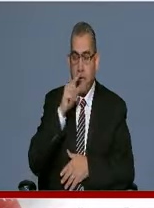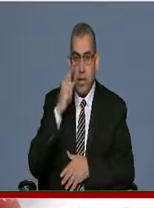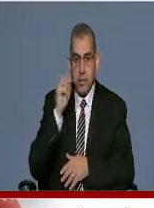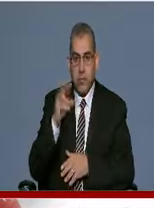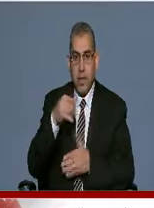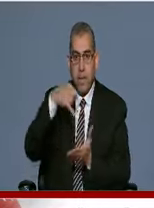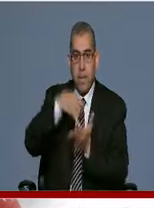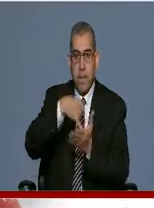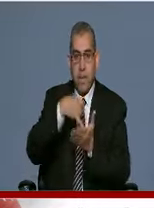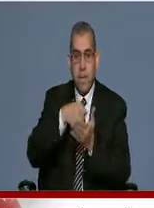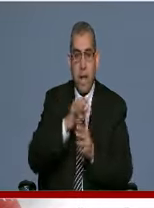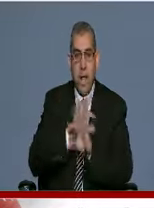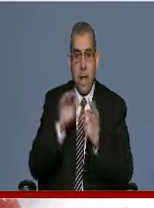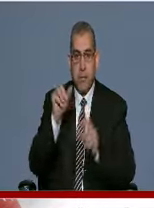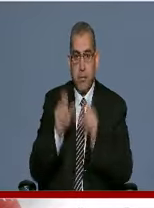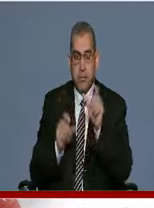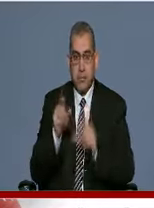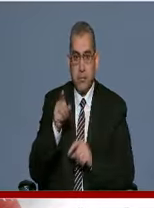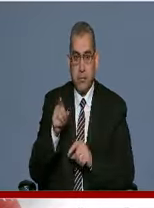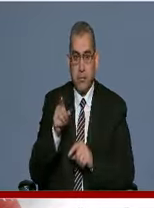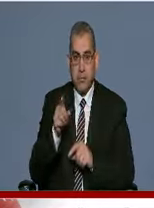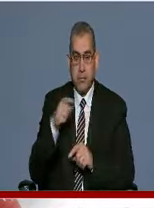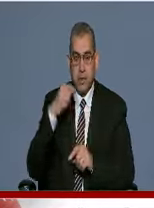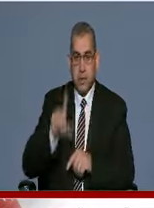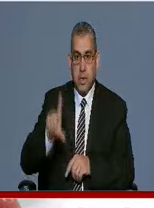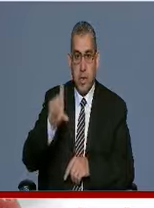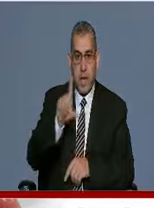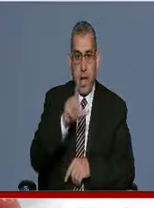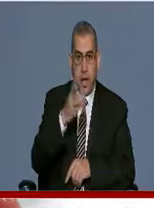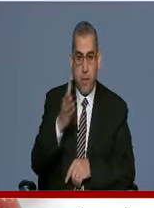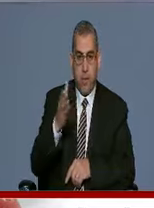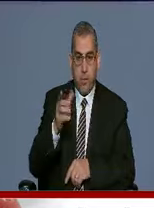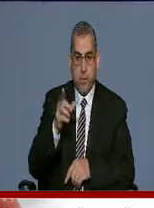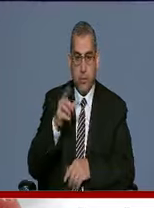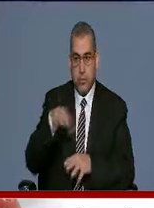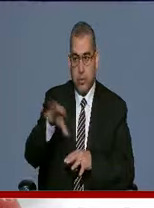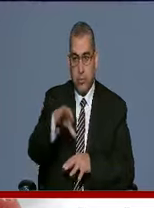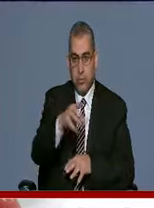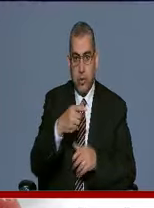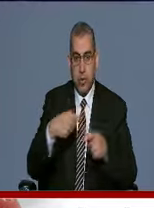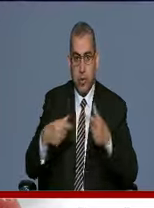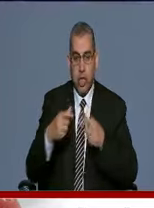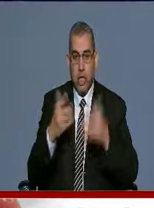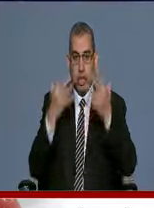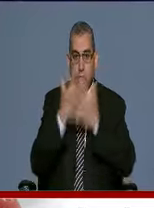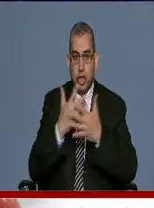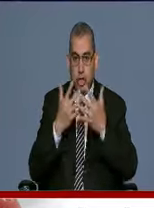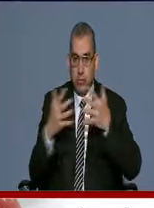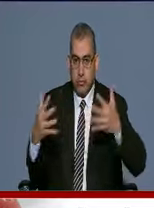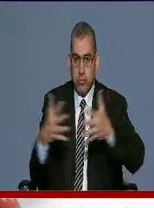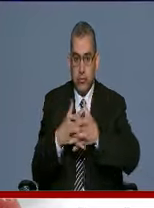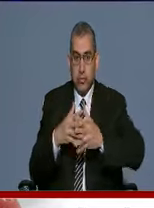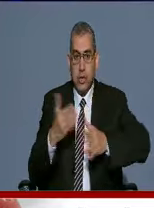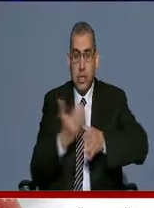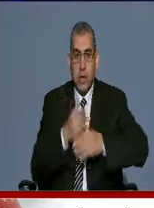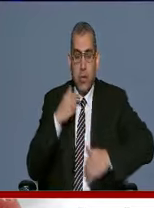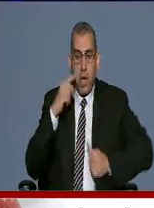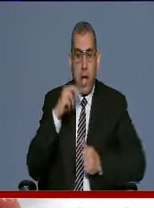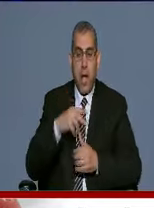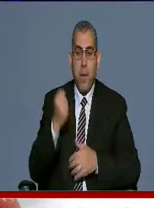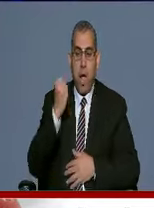من خوادم ووسائط تخزين وأجهزة شبكات بحيث يبقى قادر